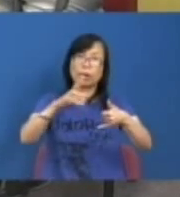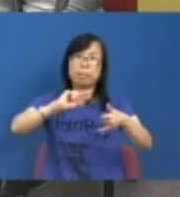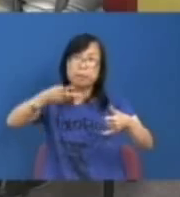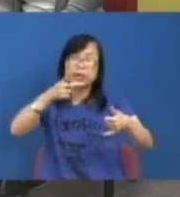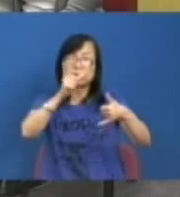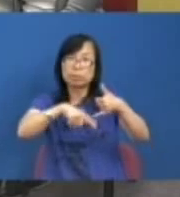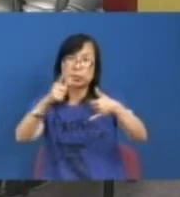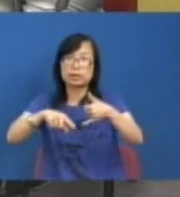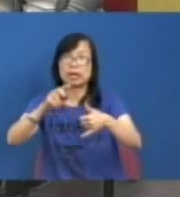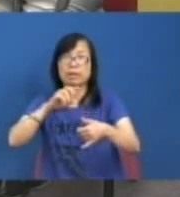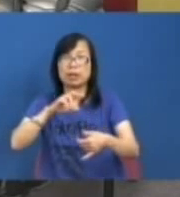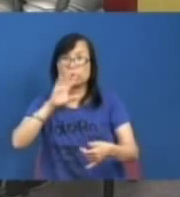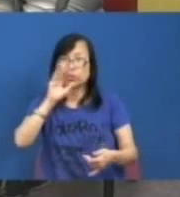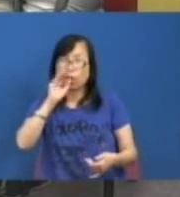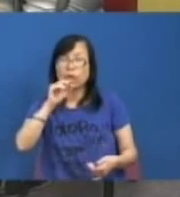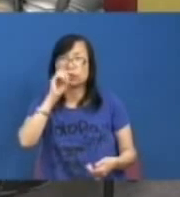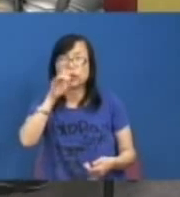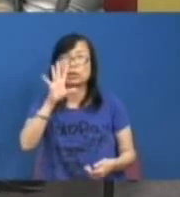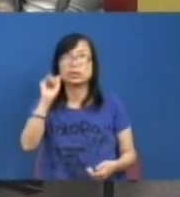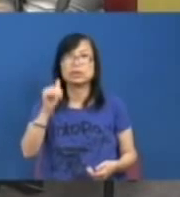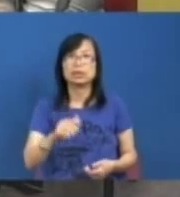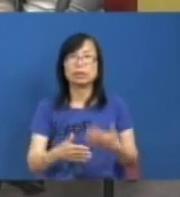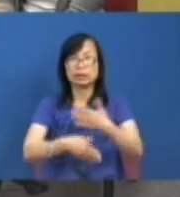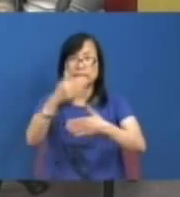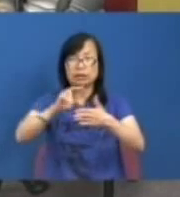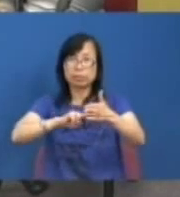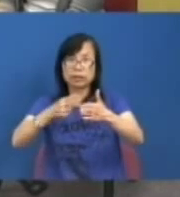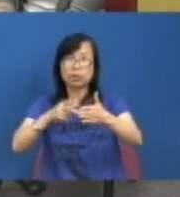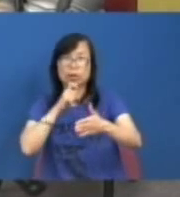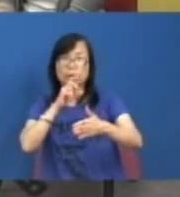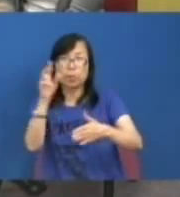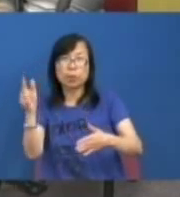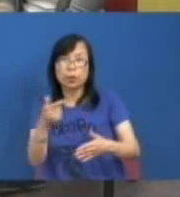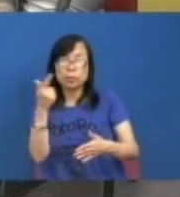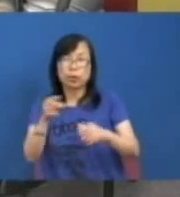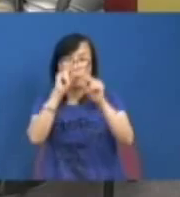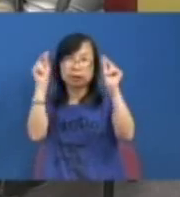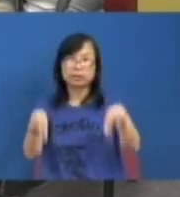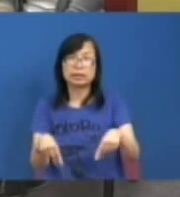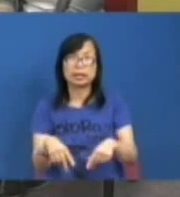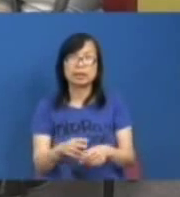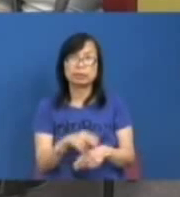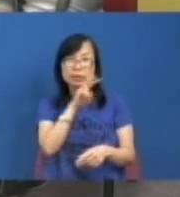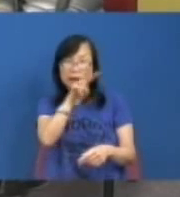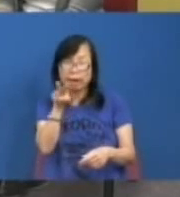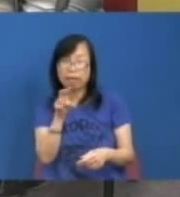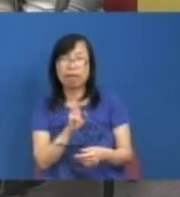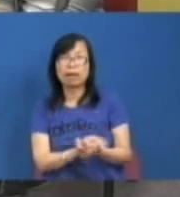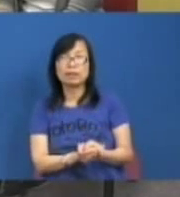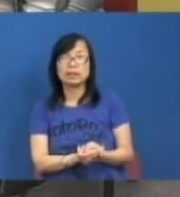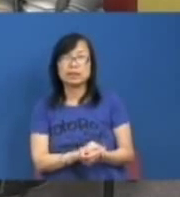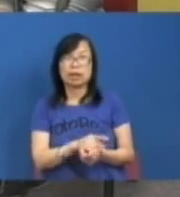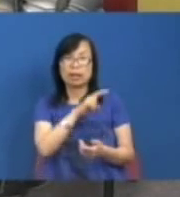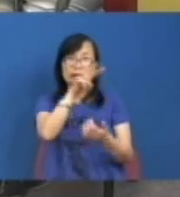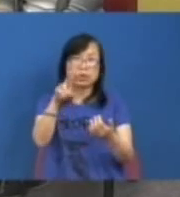實就係其實要管好一個樓宇或者維修樓宇咧，其實好多問題咧都係一個總體嚟參考噶嘛，所以可能要睇曬